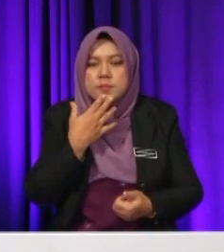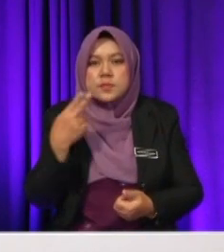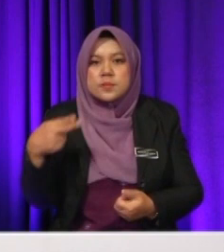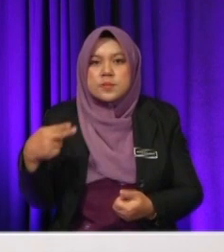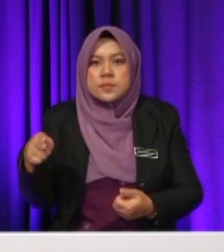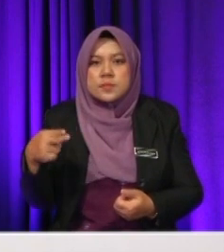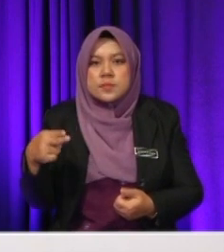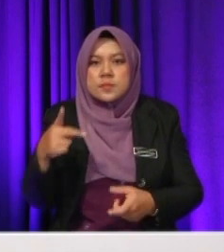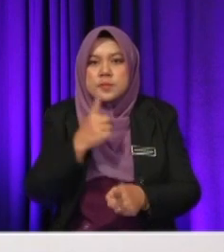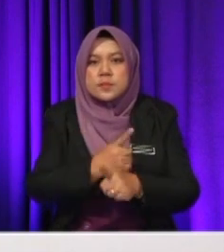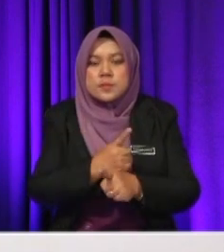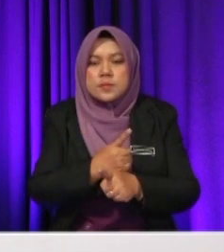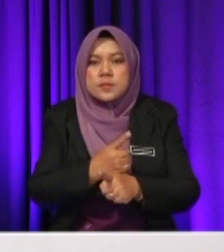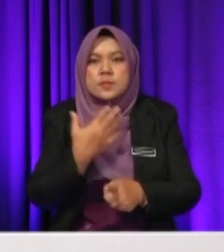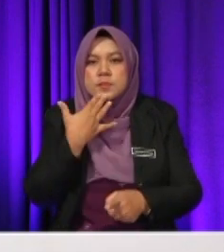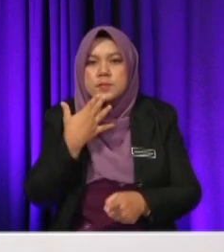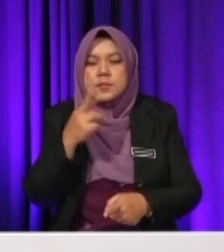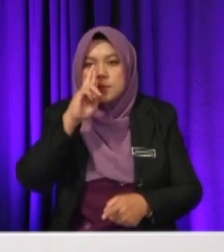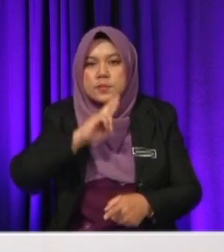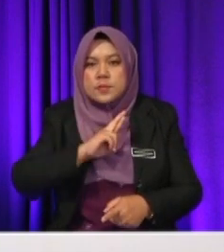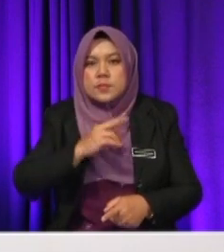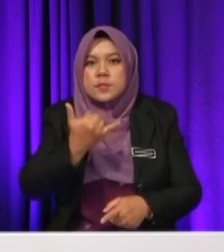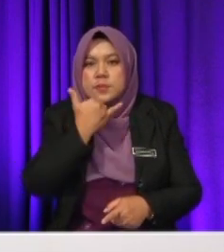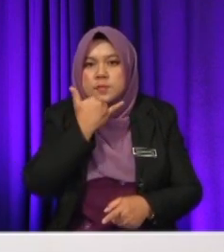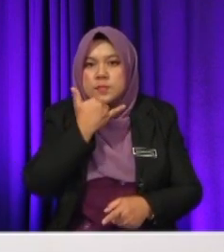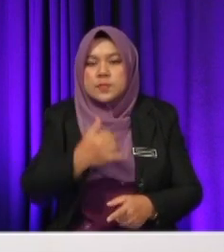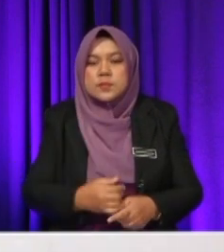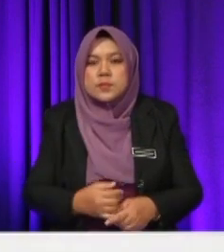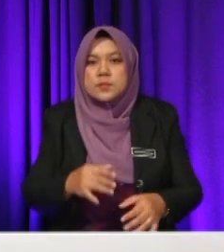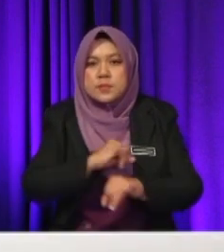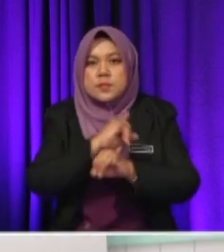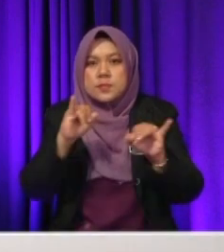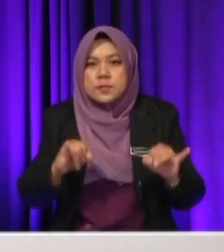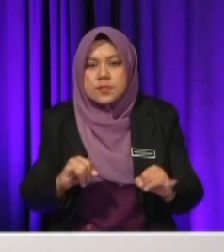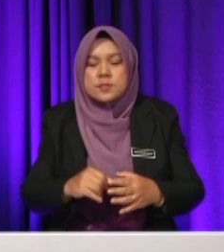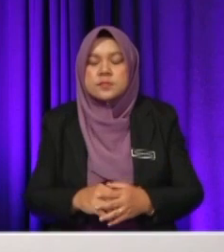untuk pernyataan yang betul warna merah untuk pernyataan yang salah jelas